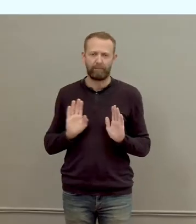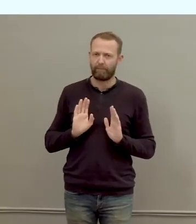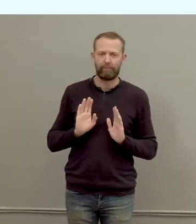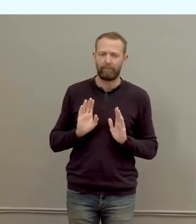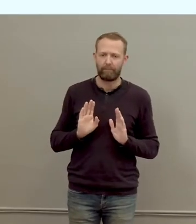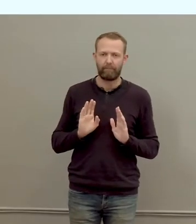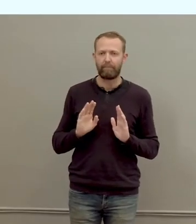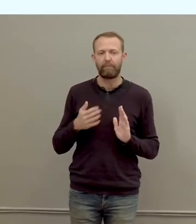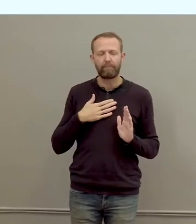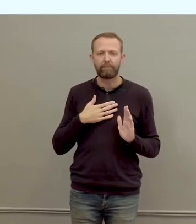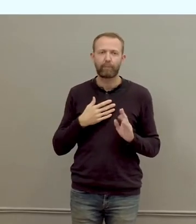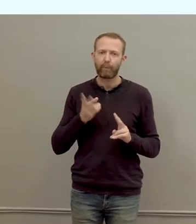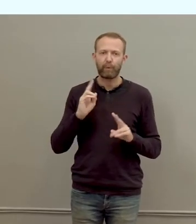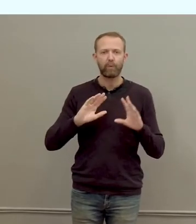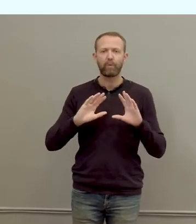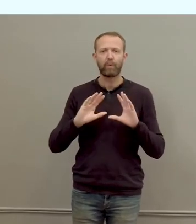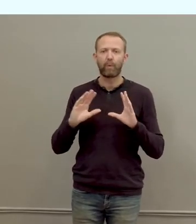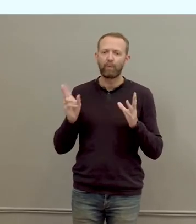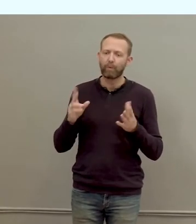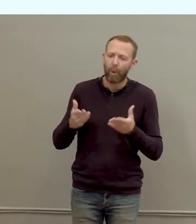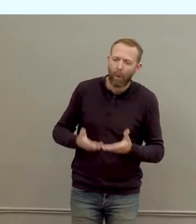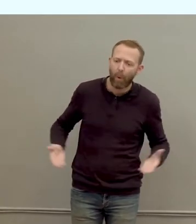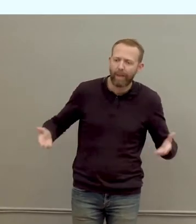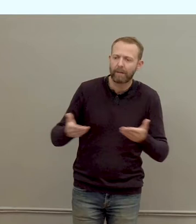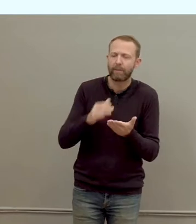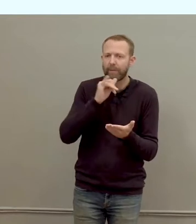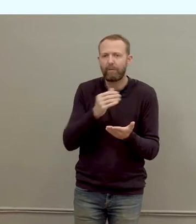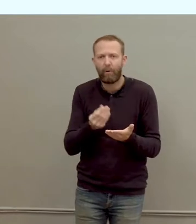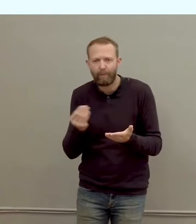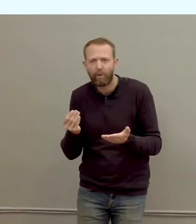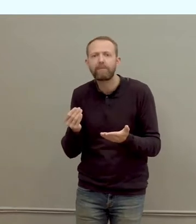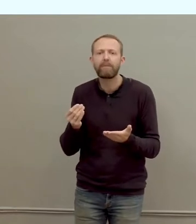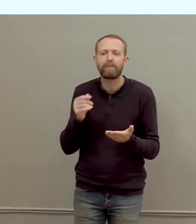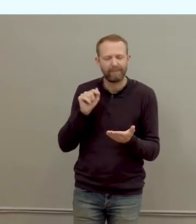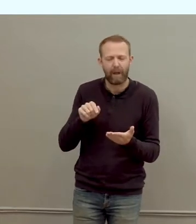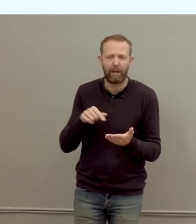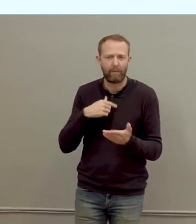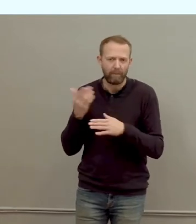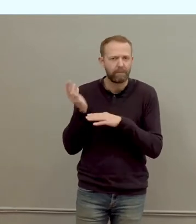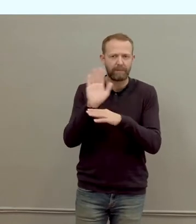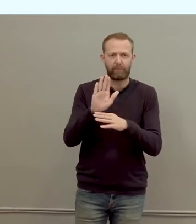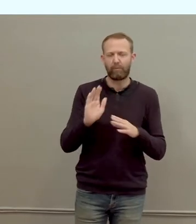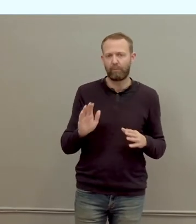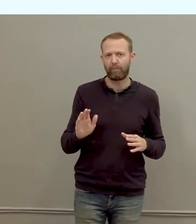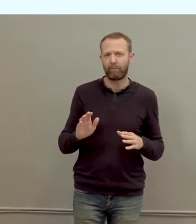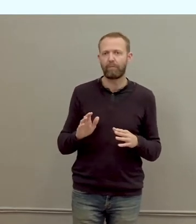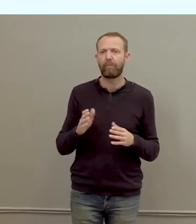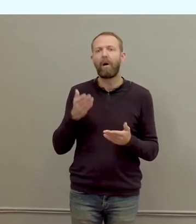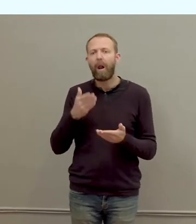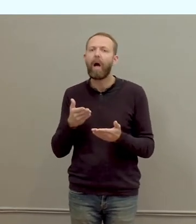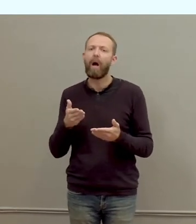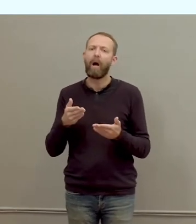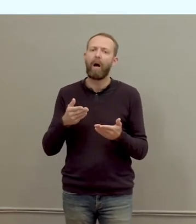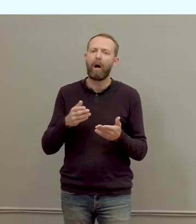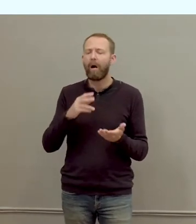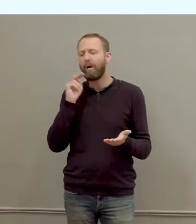c'est plutôt une présentation du contexte petite enfance, éducation à petite enfance, que je vous proposerai aujourd'hui, dans lequel on pourra se poser